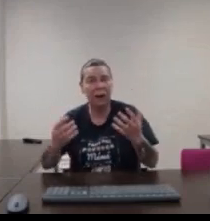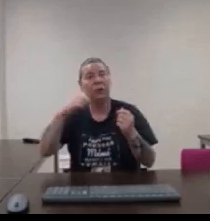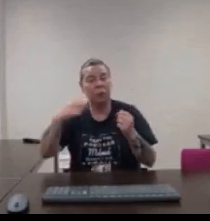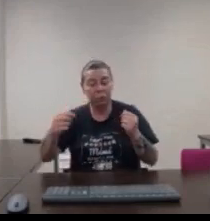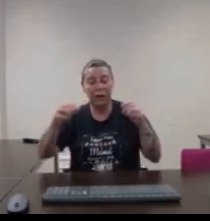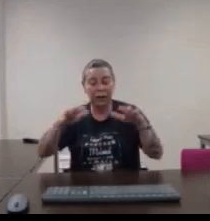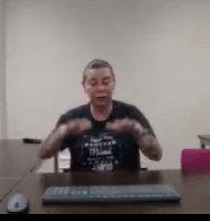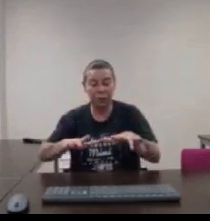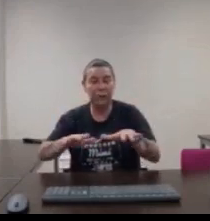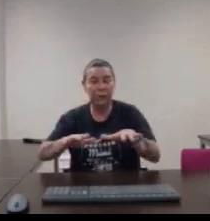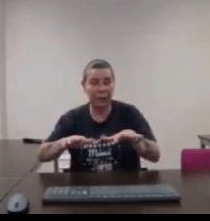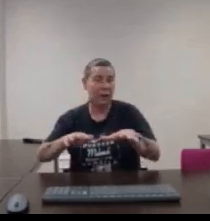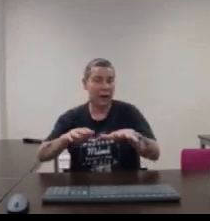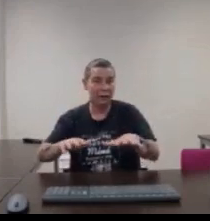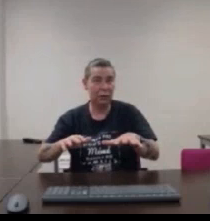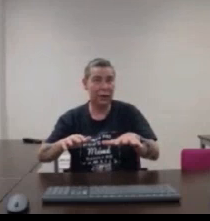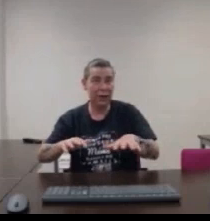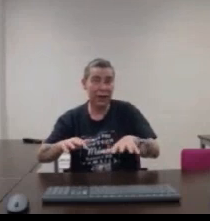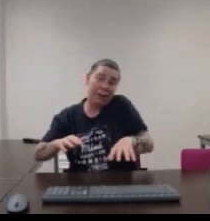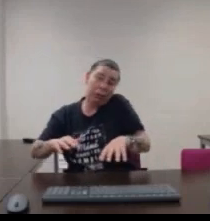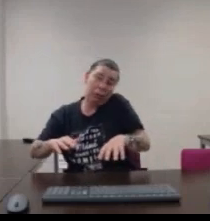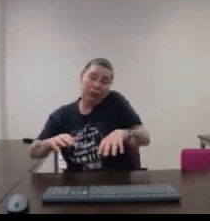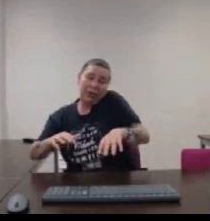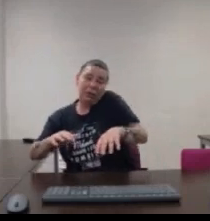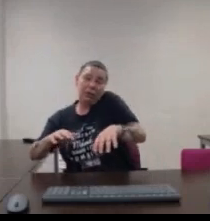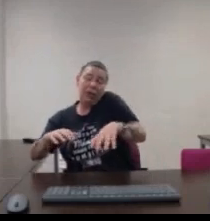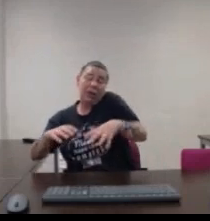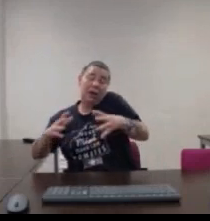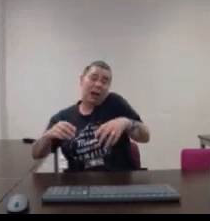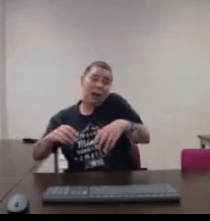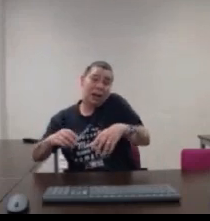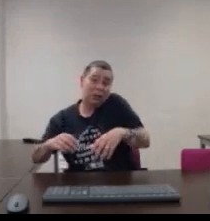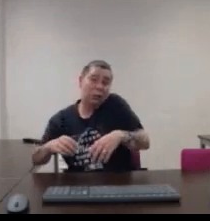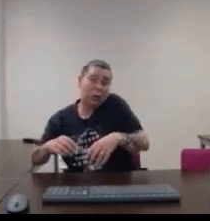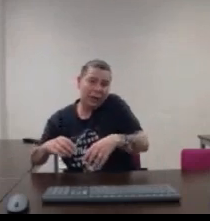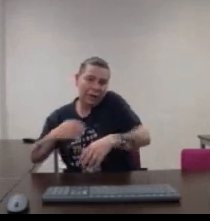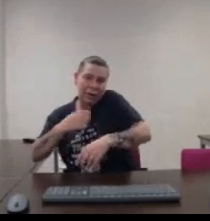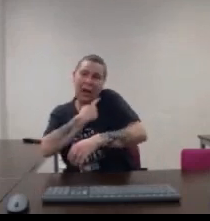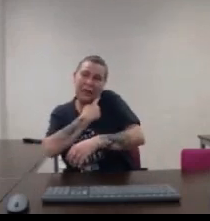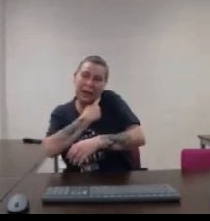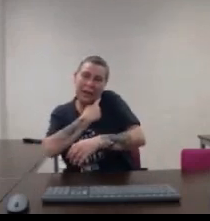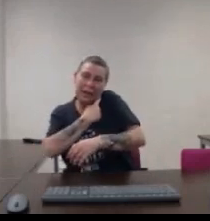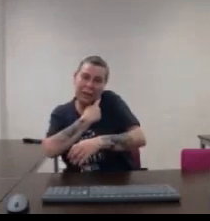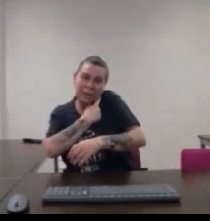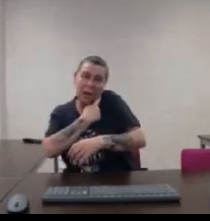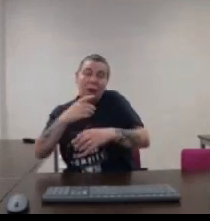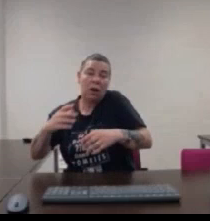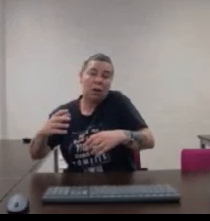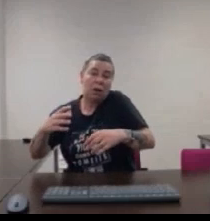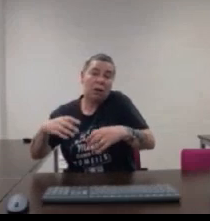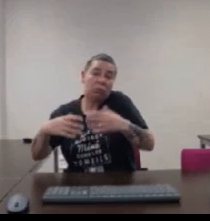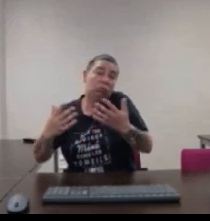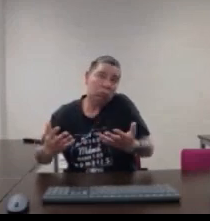deux mains, soit pour écrire, soit pour taper avec le clavier, et que donc on a tendance à juste titre à le caler ici,